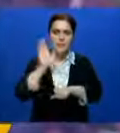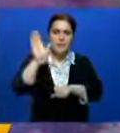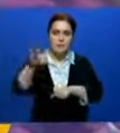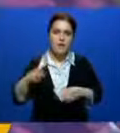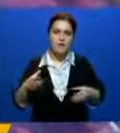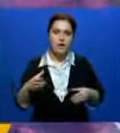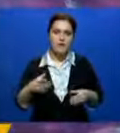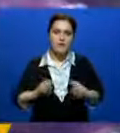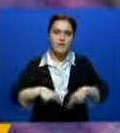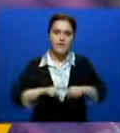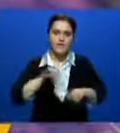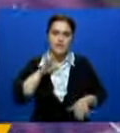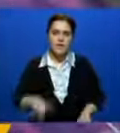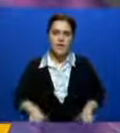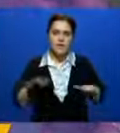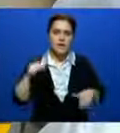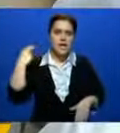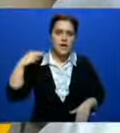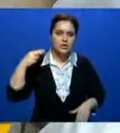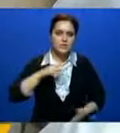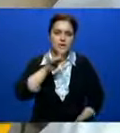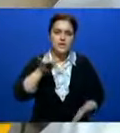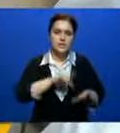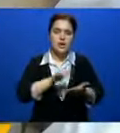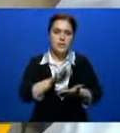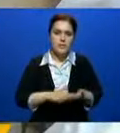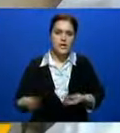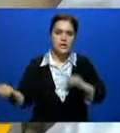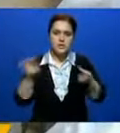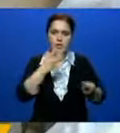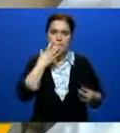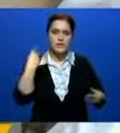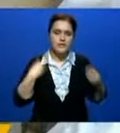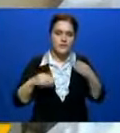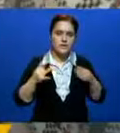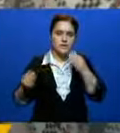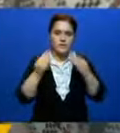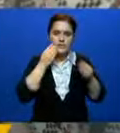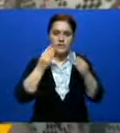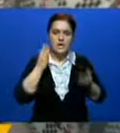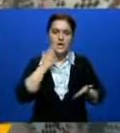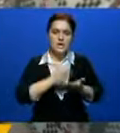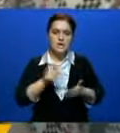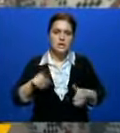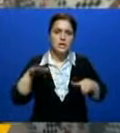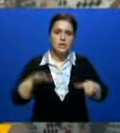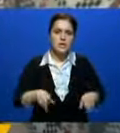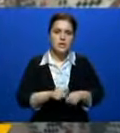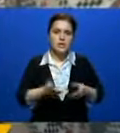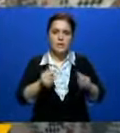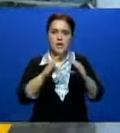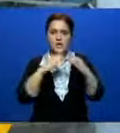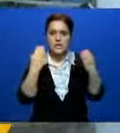гуманитарной помощи в район наводнения отправили и актюбинцы. Горожане продолжают нести теплые вещи и продукты питания в пункты